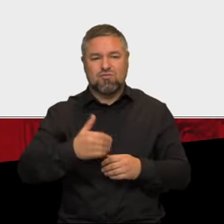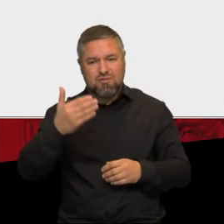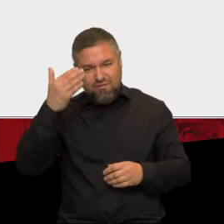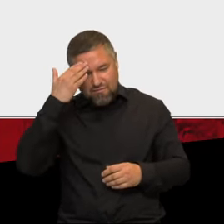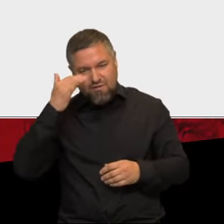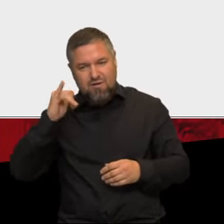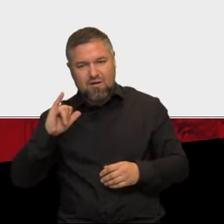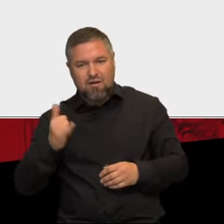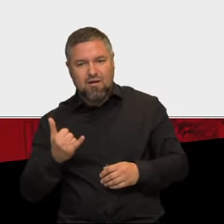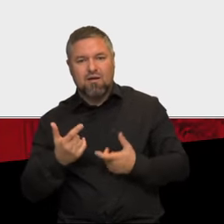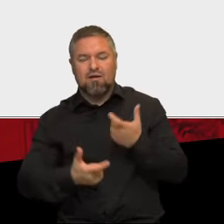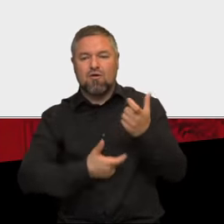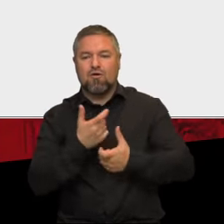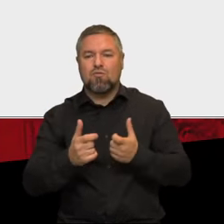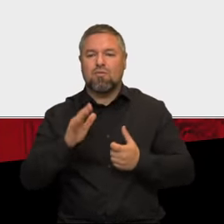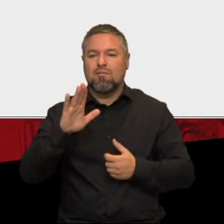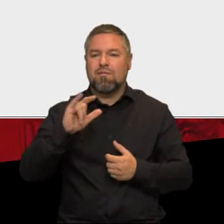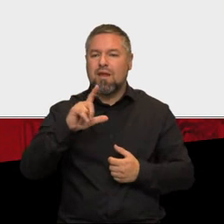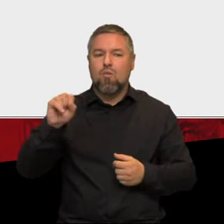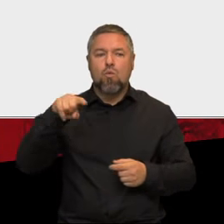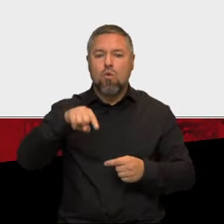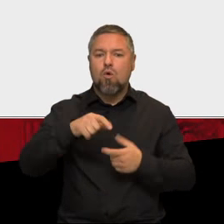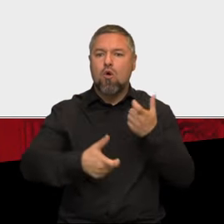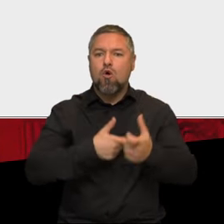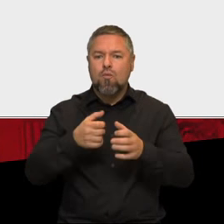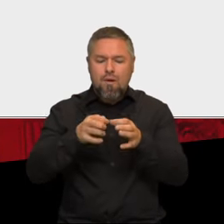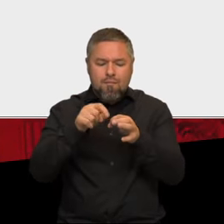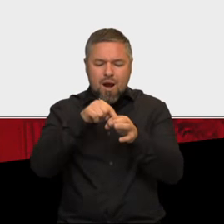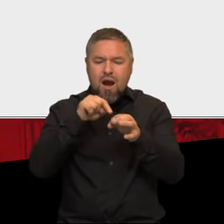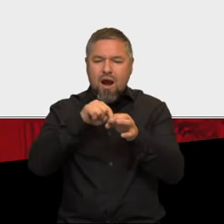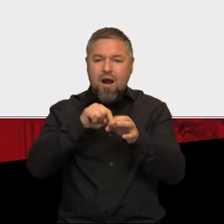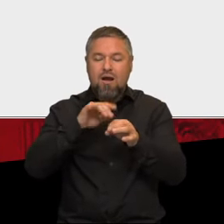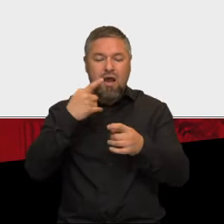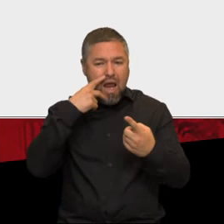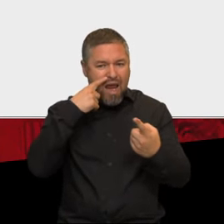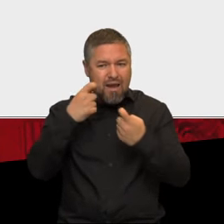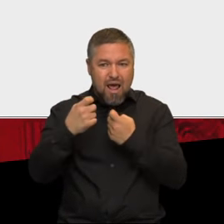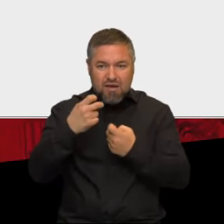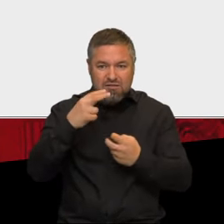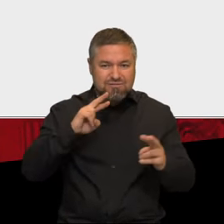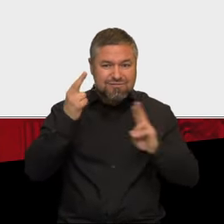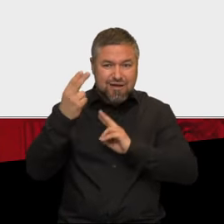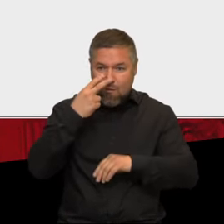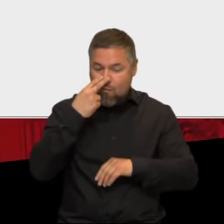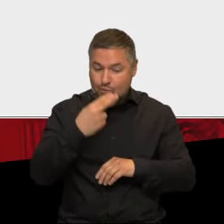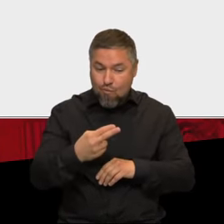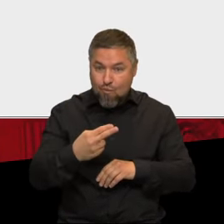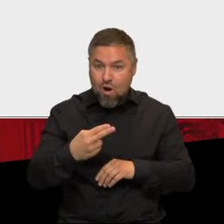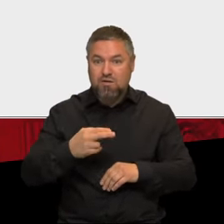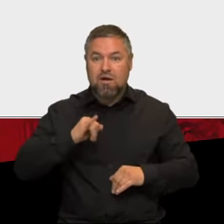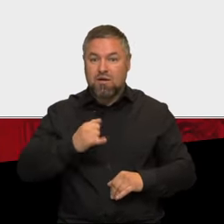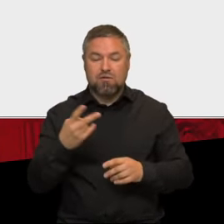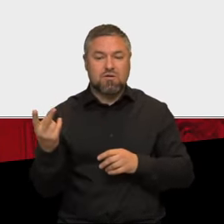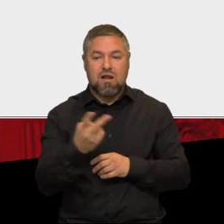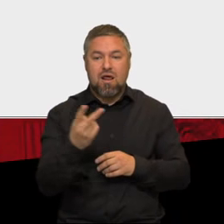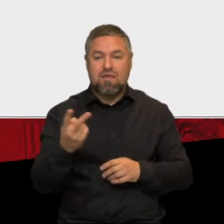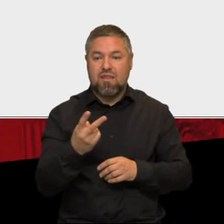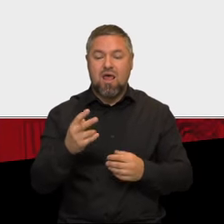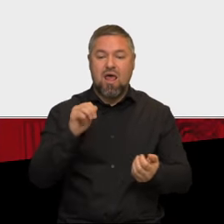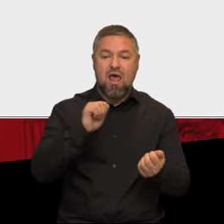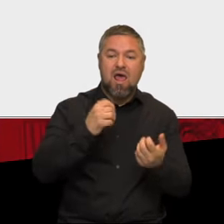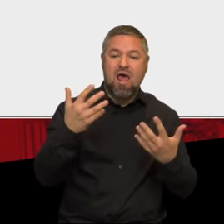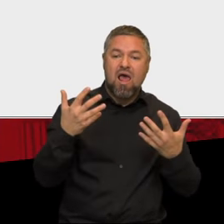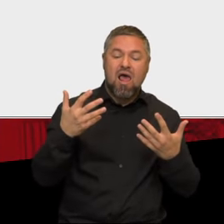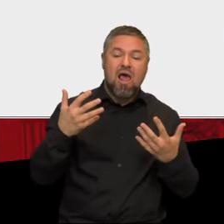to białko pełni funkcje w komórce lub poznać mechanizm reakcji. Jest to bardzo istotne dla biotechnologii przemysłowej